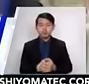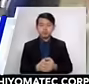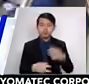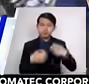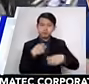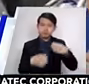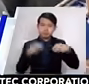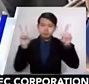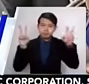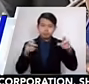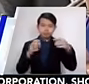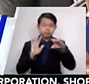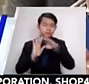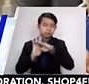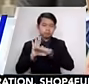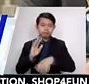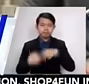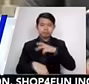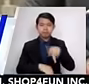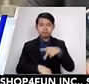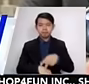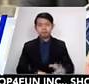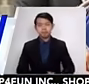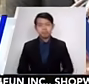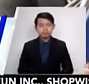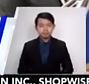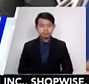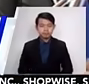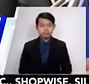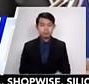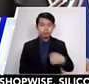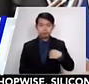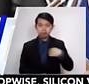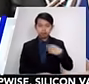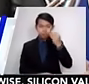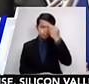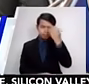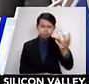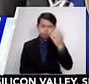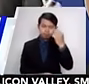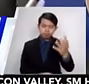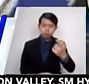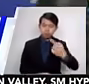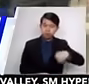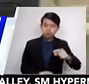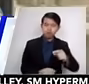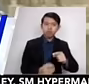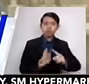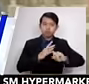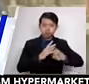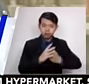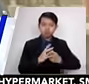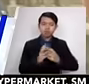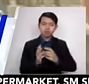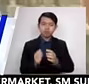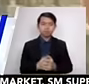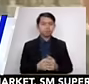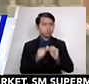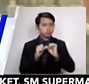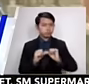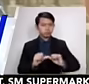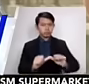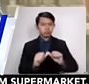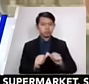Pilipinas so ire-report ko kung Talaga bang Ah yung mga sinimula natin ay tuloy-tuloy at maganda pa rin ang